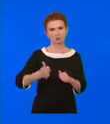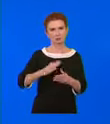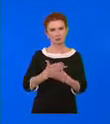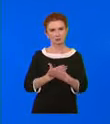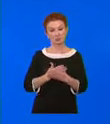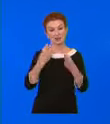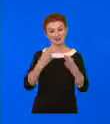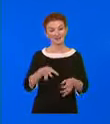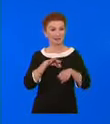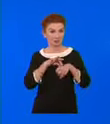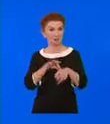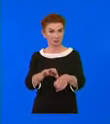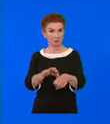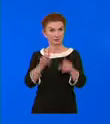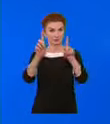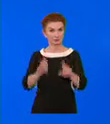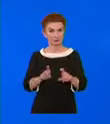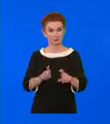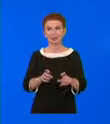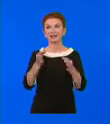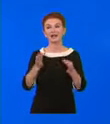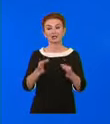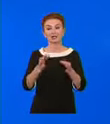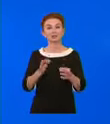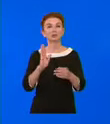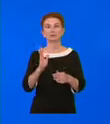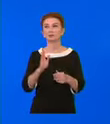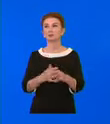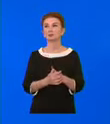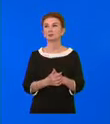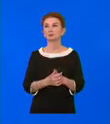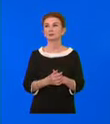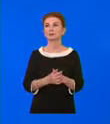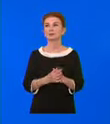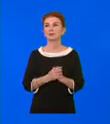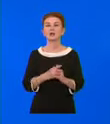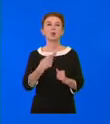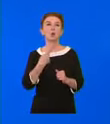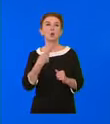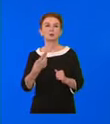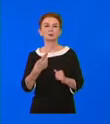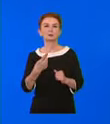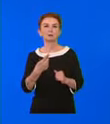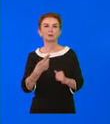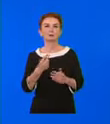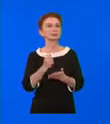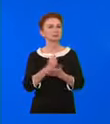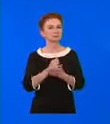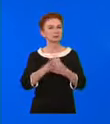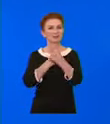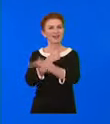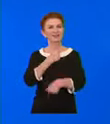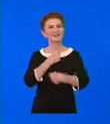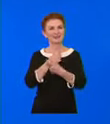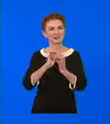bo właśnie obecnie, czy dzisiaj będziemy głosować także nad tarczą w Sejmie.